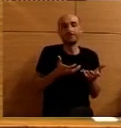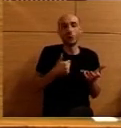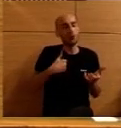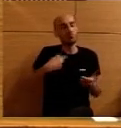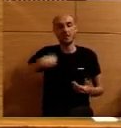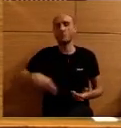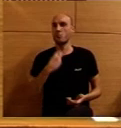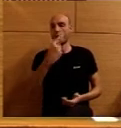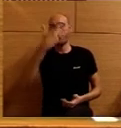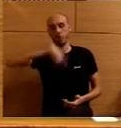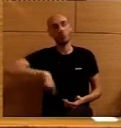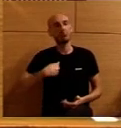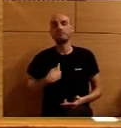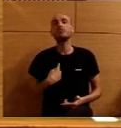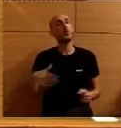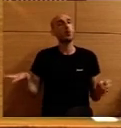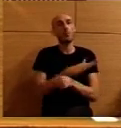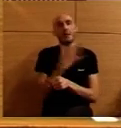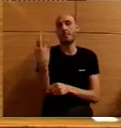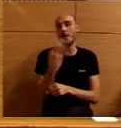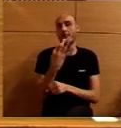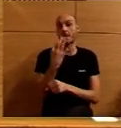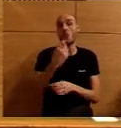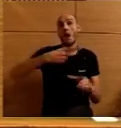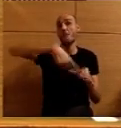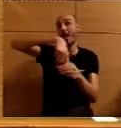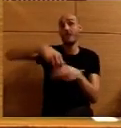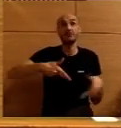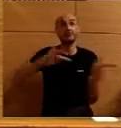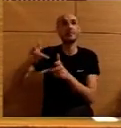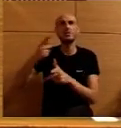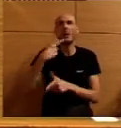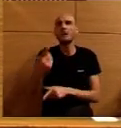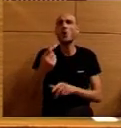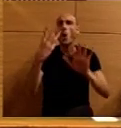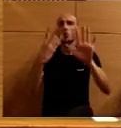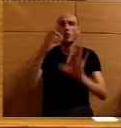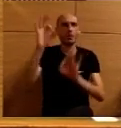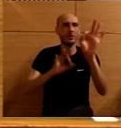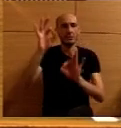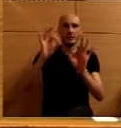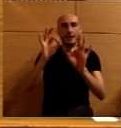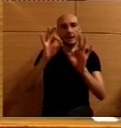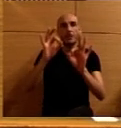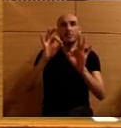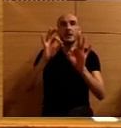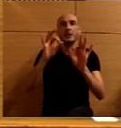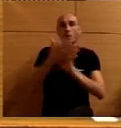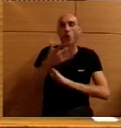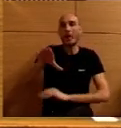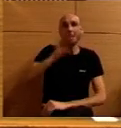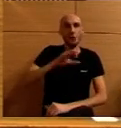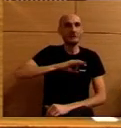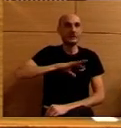cobrir-se. I el d'obrir les places. Me pareix que el diputat ha dit un 8% de les places. Bueno, pues jo comprenc que els sindicats que no volen que s'obriga